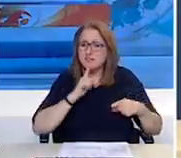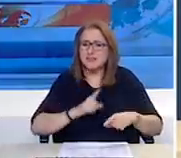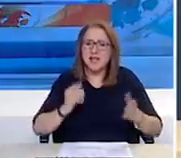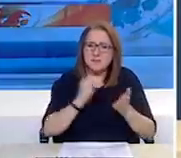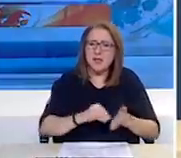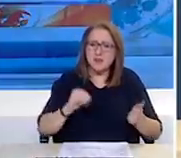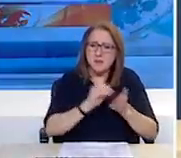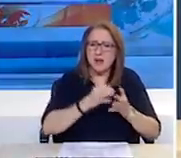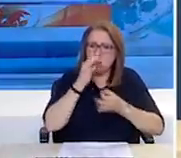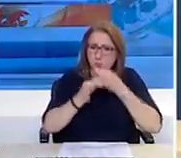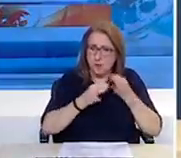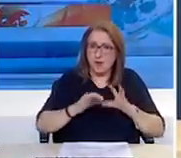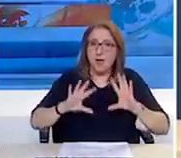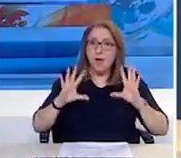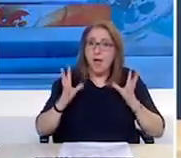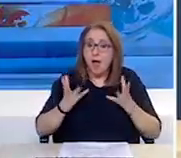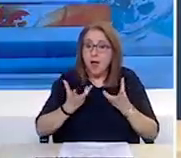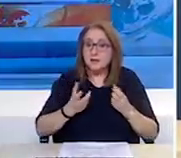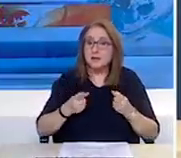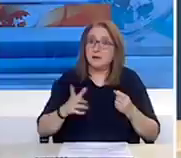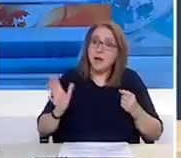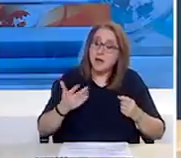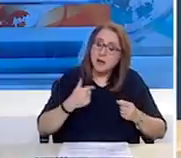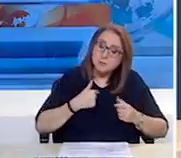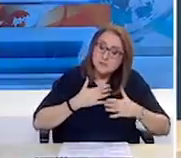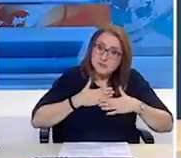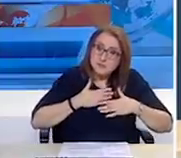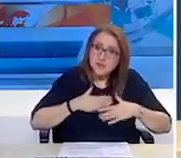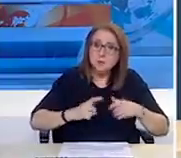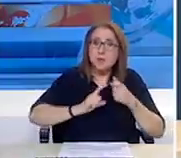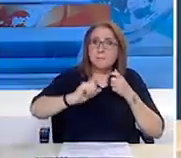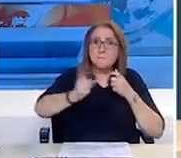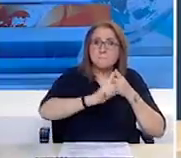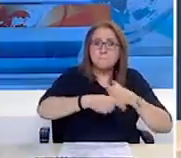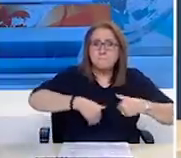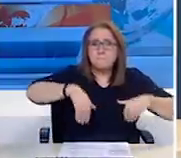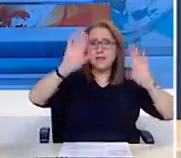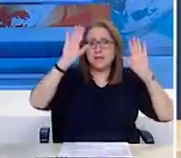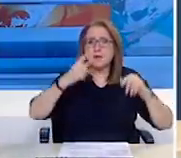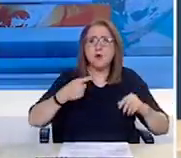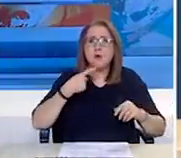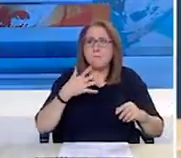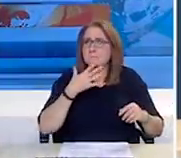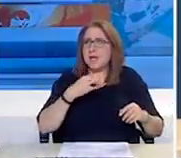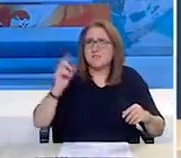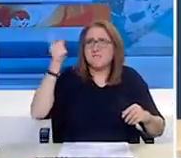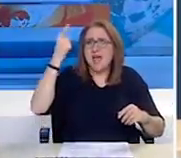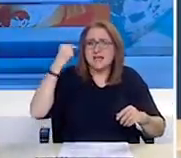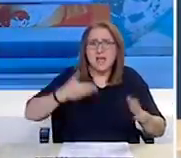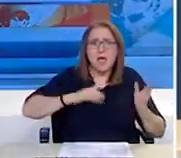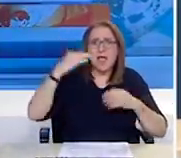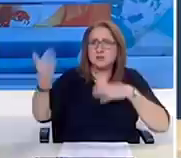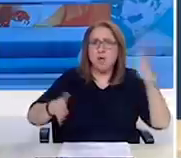ξαναλέμε, αν περιορίσουμε εθελούσια, δηλαδή με τη θέλησή μας, τις πολλές επαφές μας,